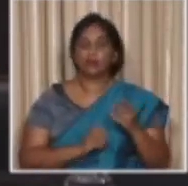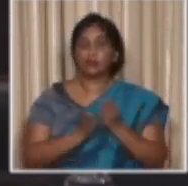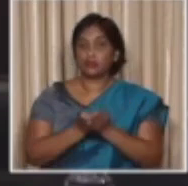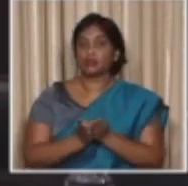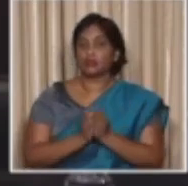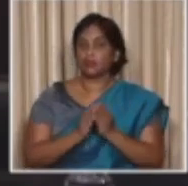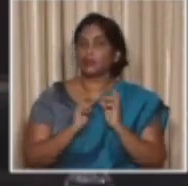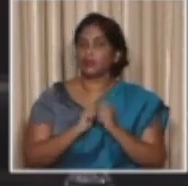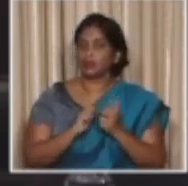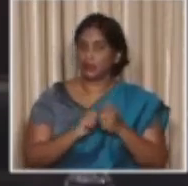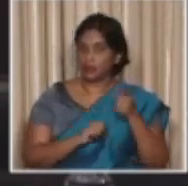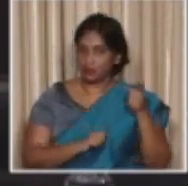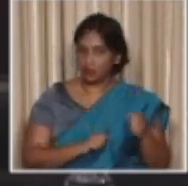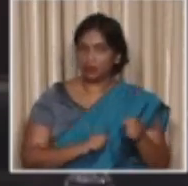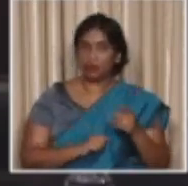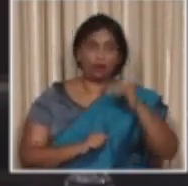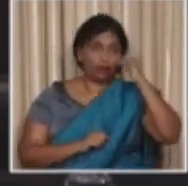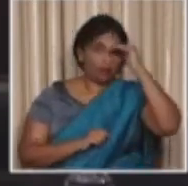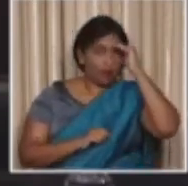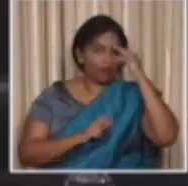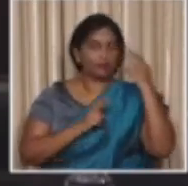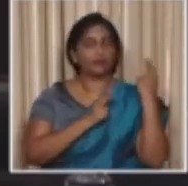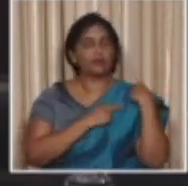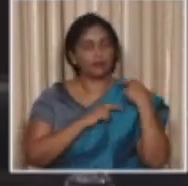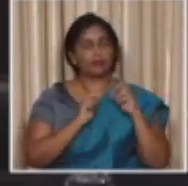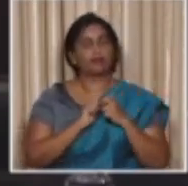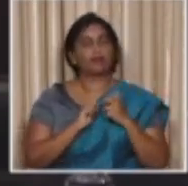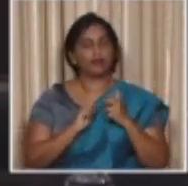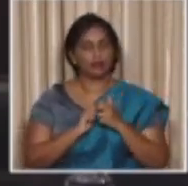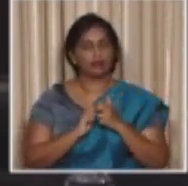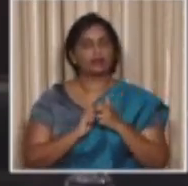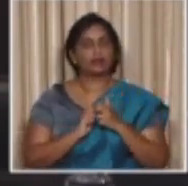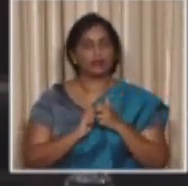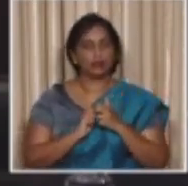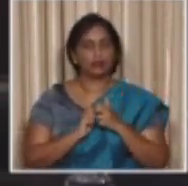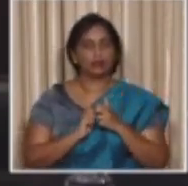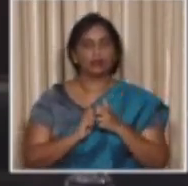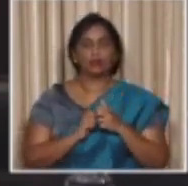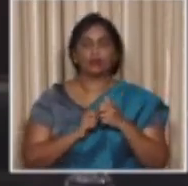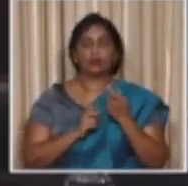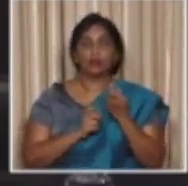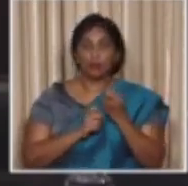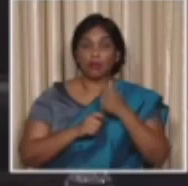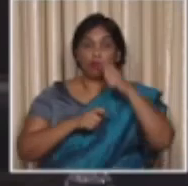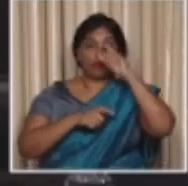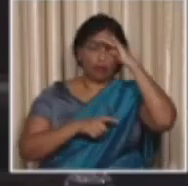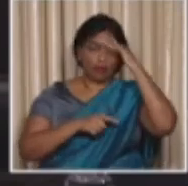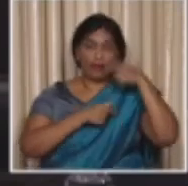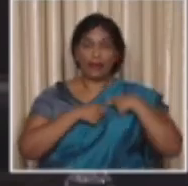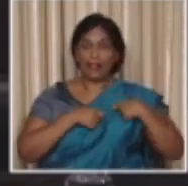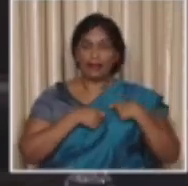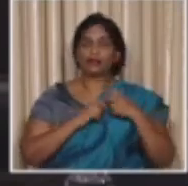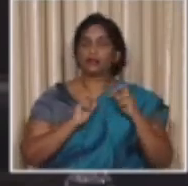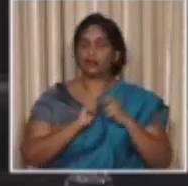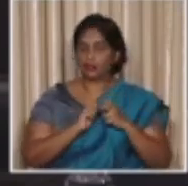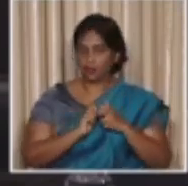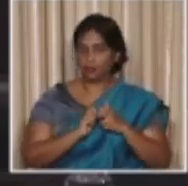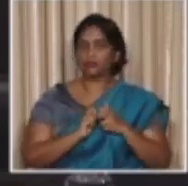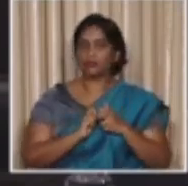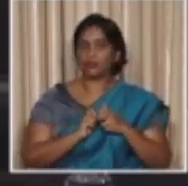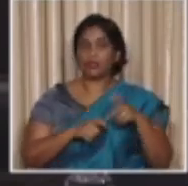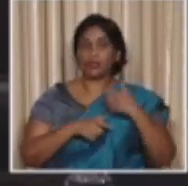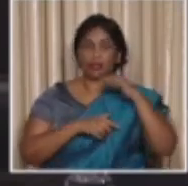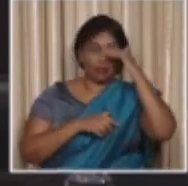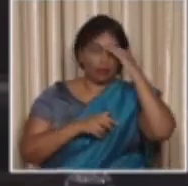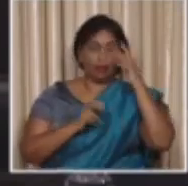වල ප්‍රශ්නයක් තියෙනවා නායකත්ව ප්‍රශ්නයක් තියෙනවා ෆන්ඩ්ස් වල ප්‍රශ්නයක් රිසෝර්සස් ප්‍රශ්නයක් ලීඩර්ෂිප් එකේ ප්‍රශ්නයක් ඒ